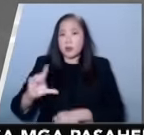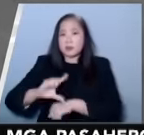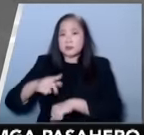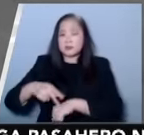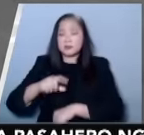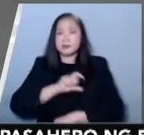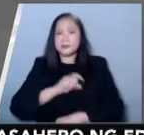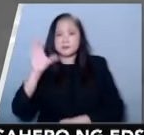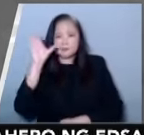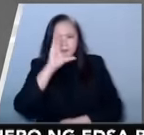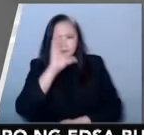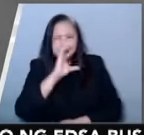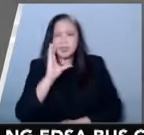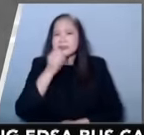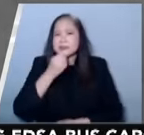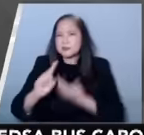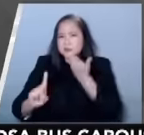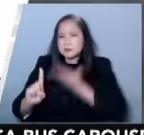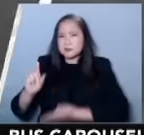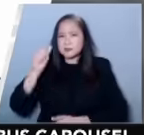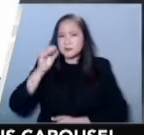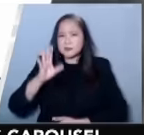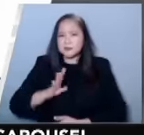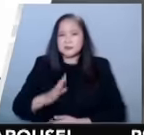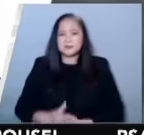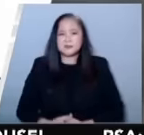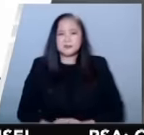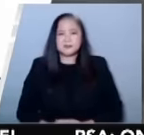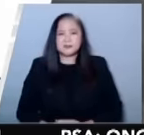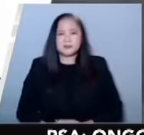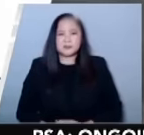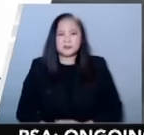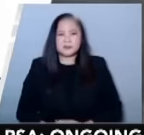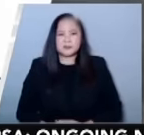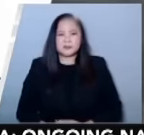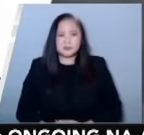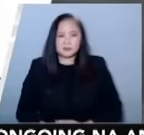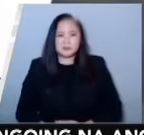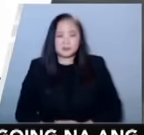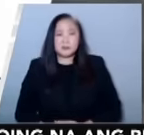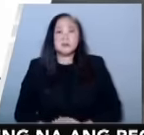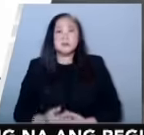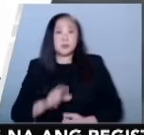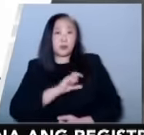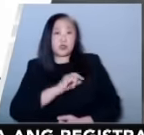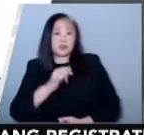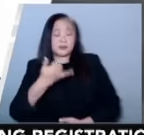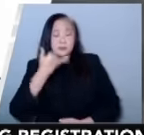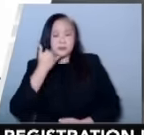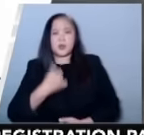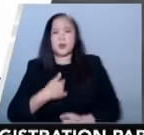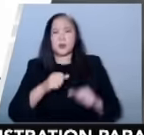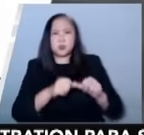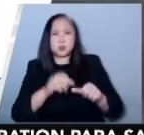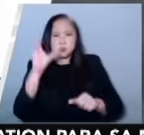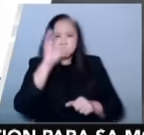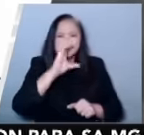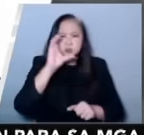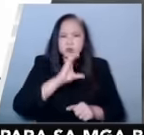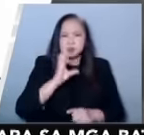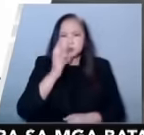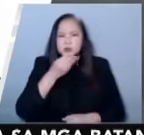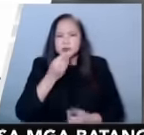sino ang lalaking nakuna ng CCTV. Continuous po yung backtracking natin, sir. Tapos yung mga footage po